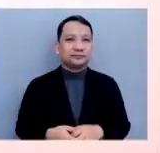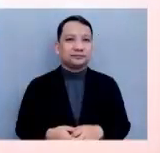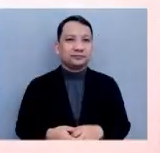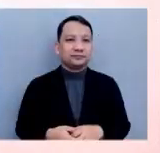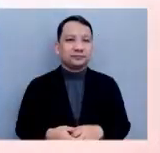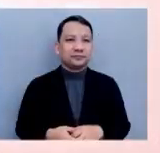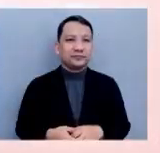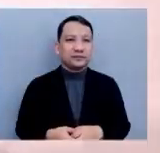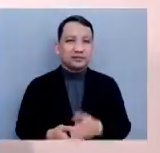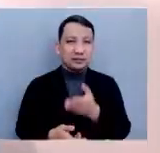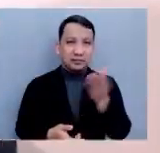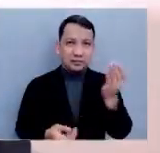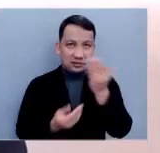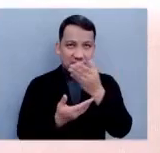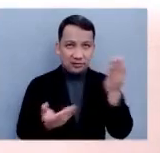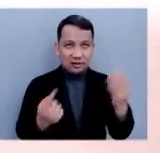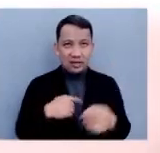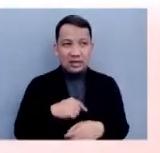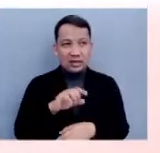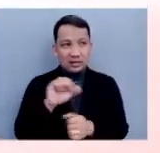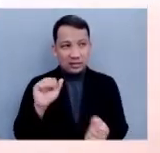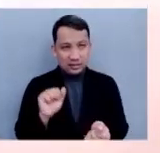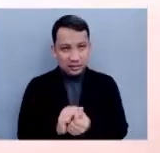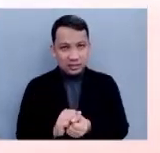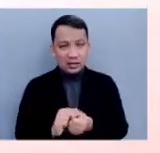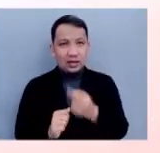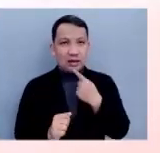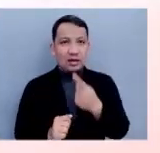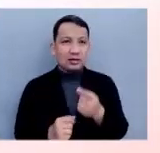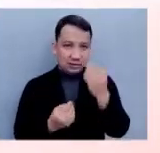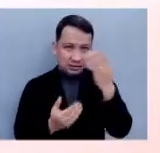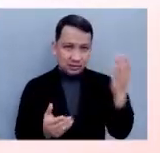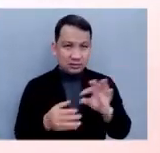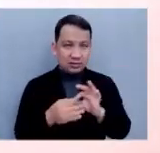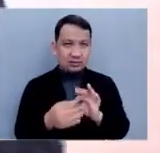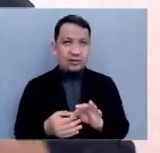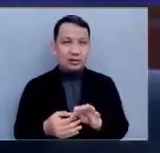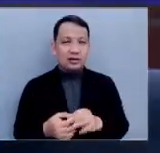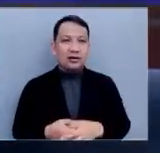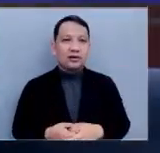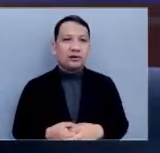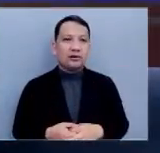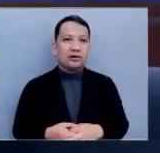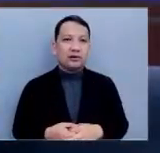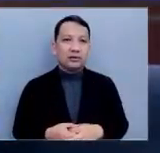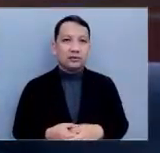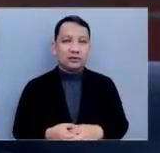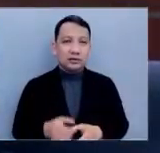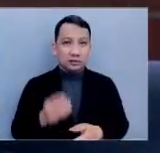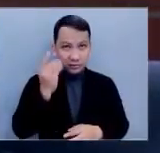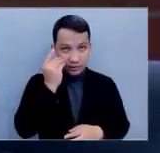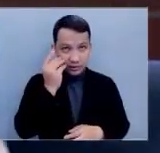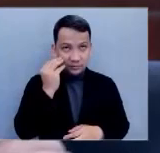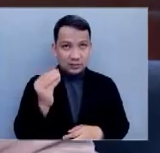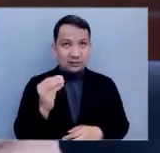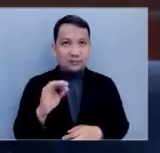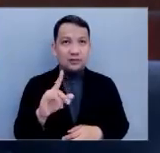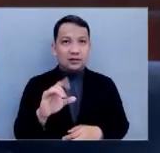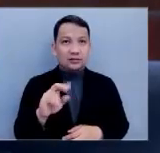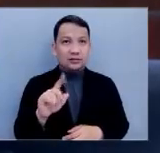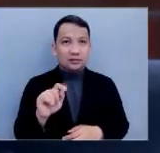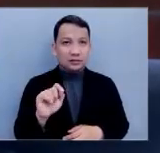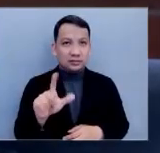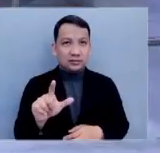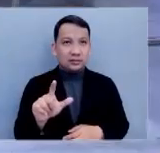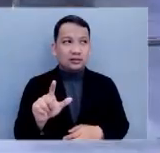O nga naman, at para mas palapakin pa ang usaping yan, kasama natin live si Dr. Dex Bacalintang! Good morning! Okay,